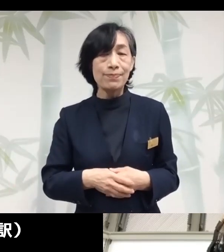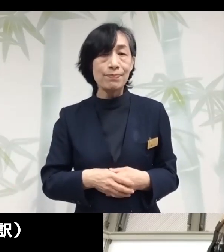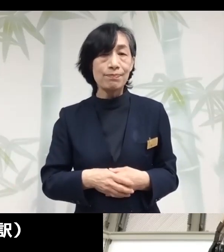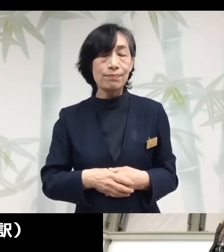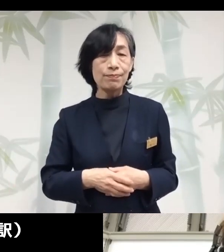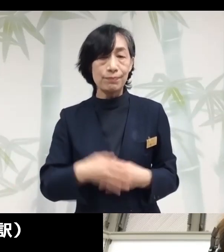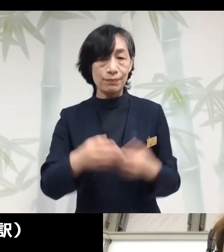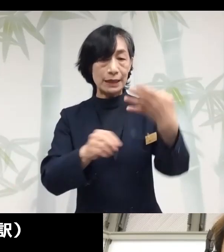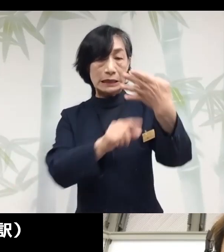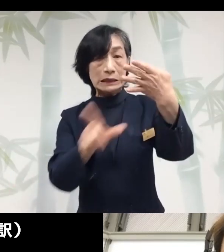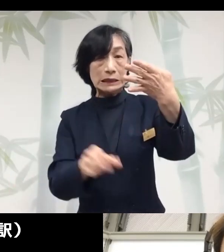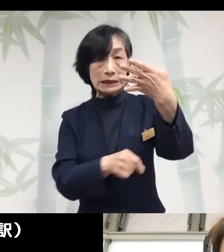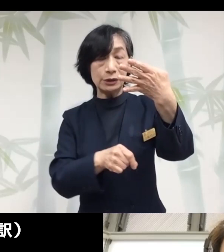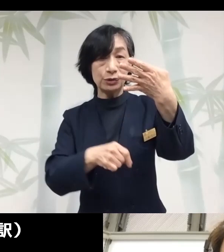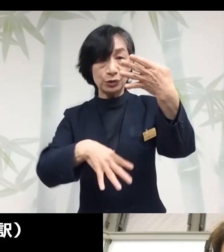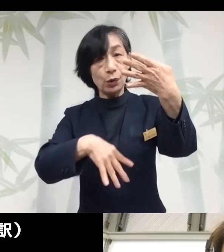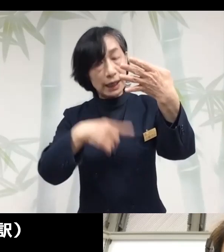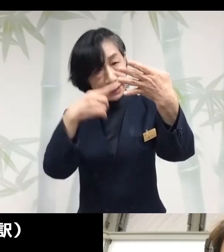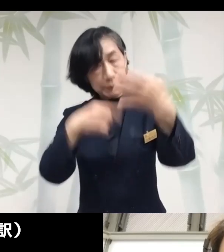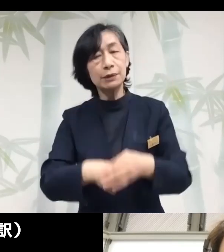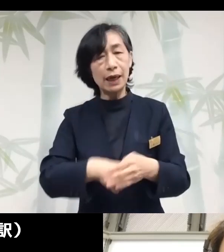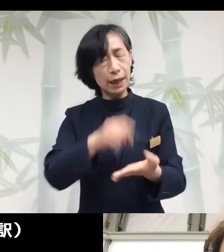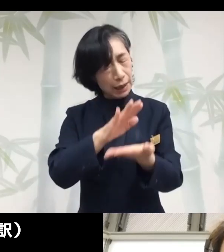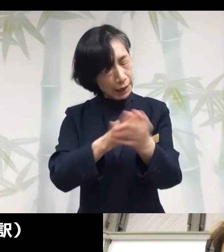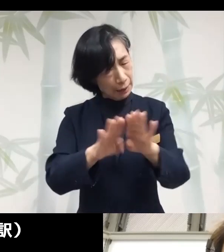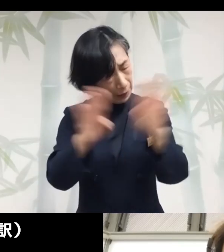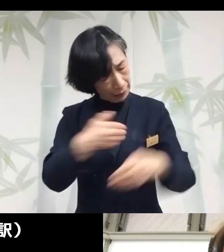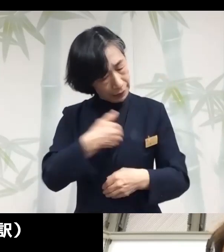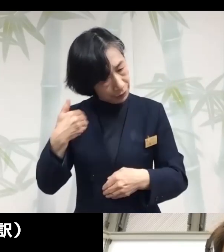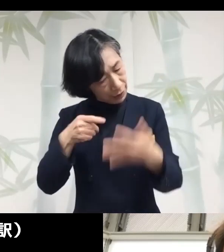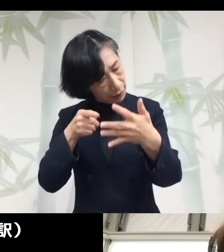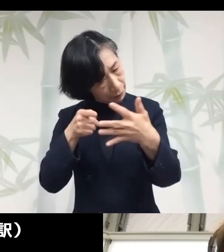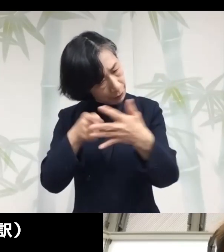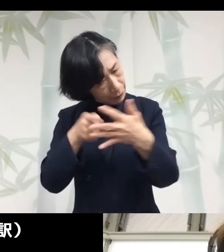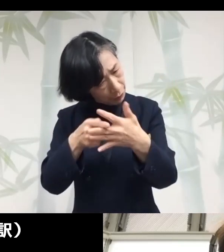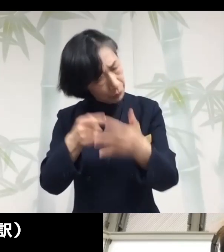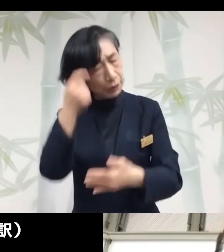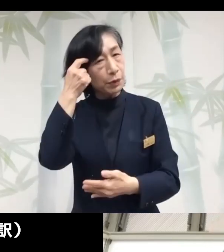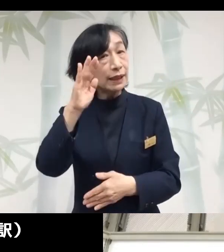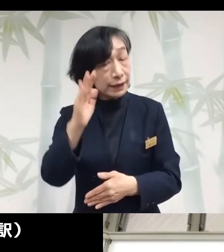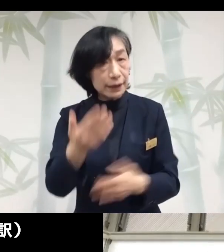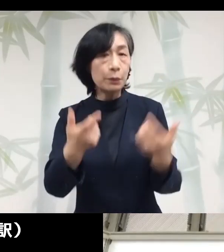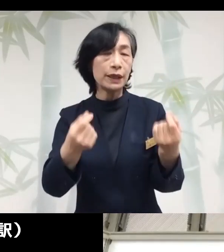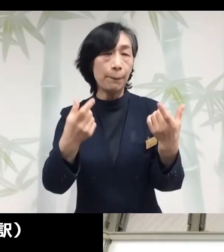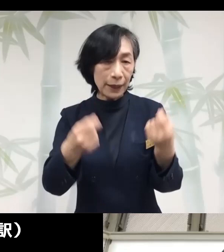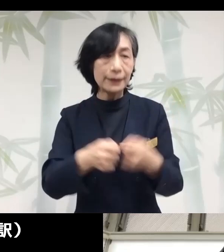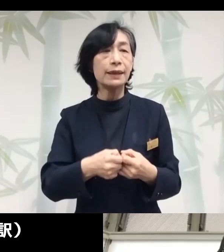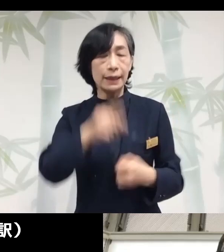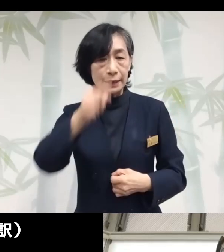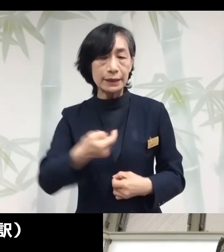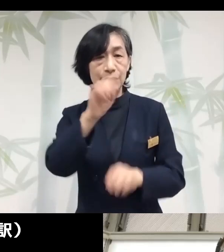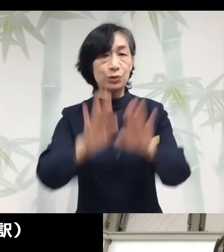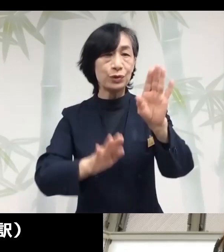4月当初なんとか再開できるかなという見通しもあったんですけれども、やはり緊急事態宣言等を受けてです